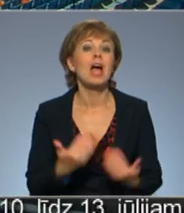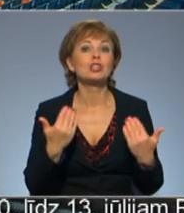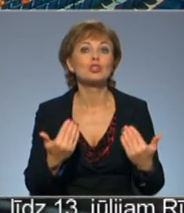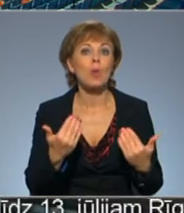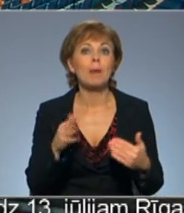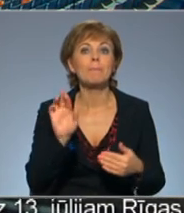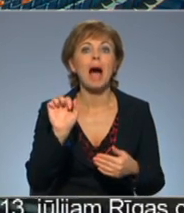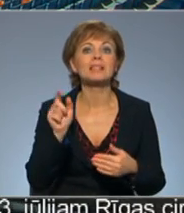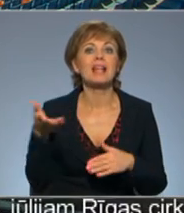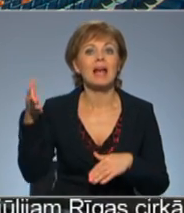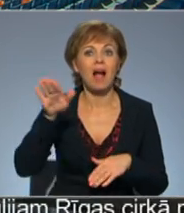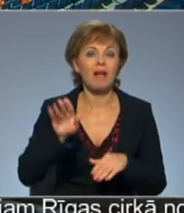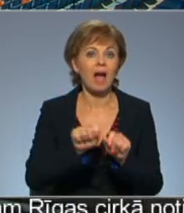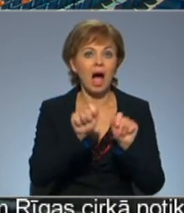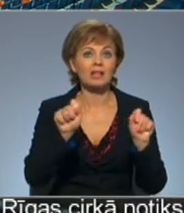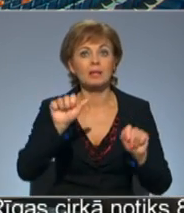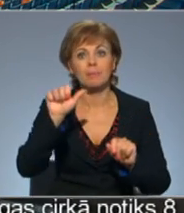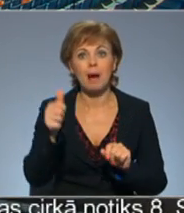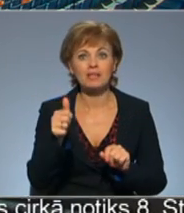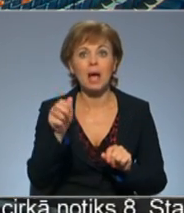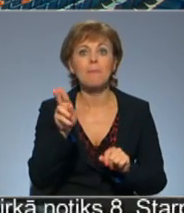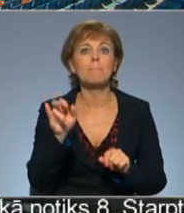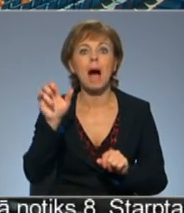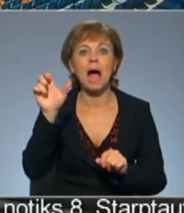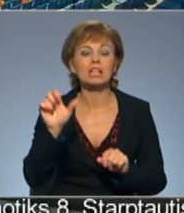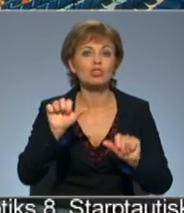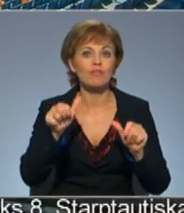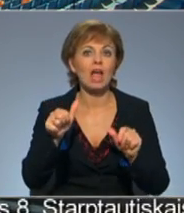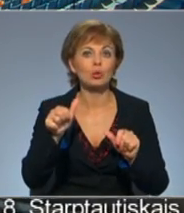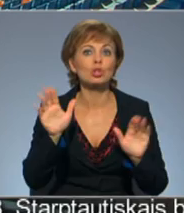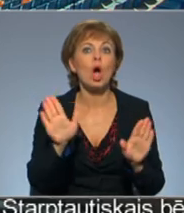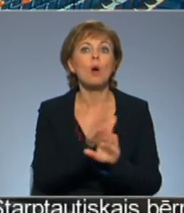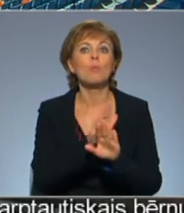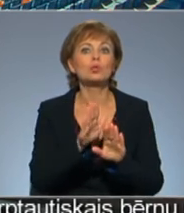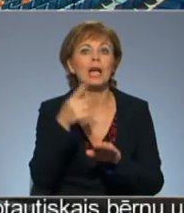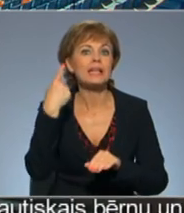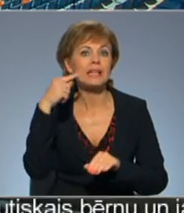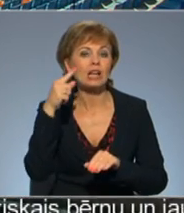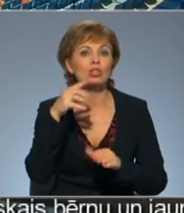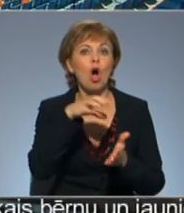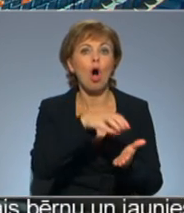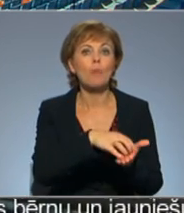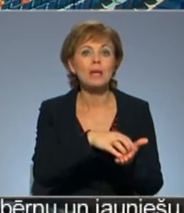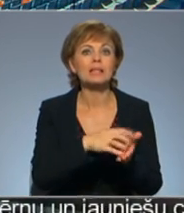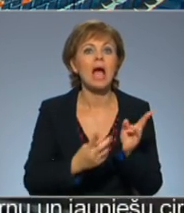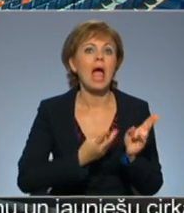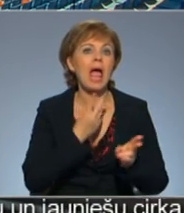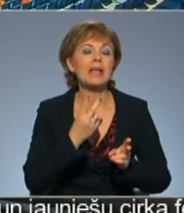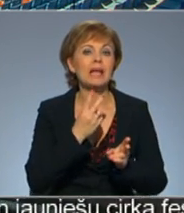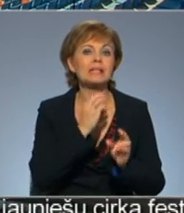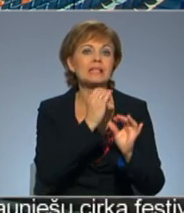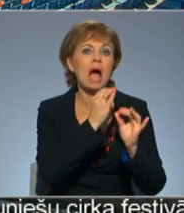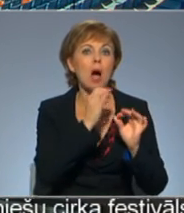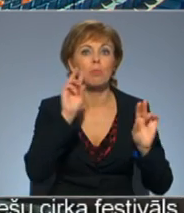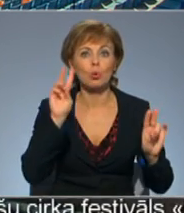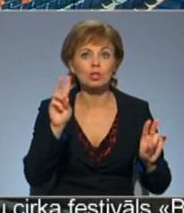Šodien pasteikalnā atklāts mākslinieka Ivara Mailīša veidots muzikāli interaktīvs objekts Enerģijas stabules, kurās ik viens Latvijas skolu